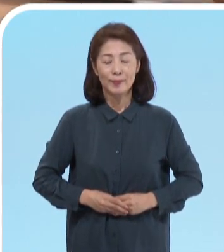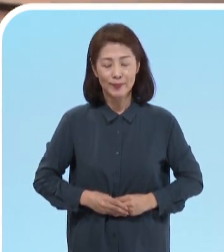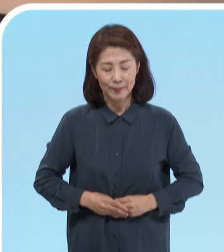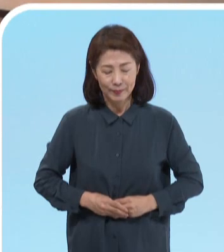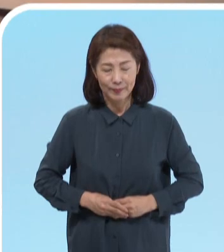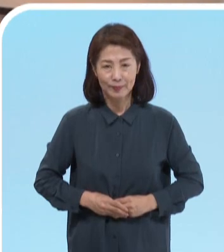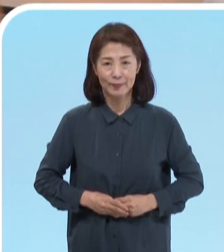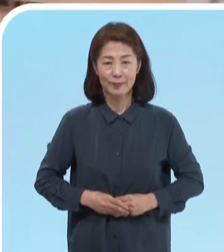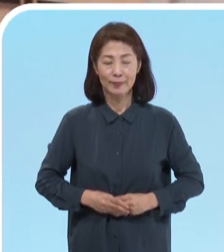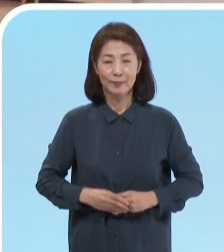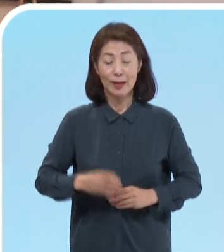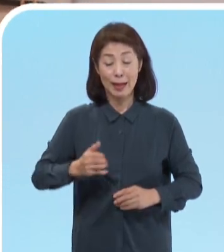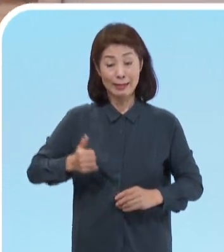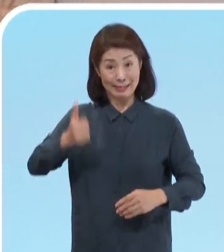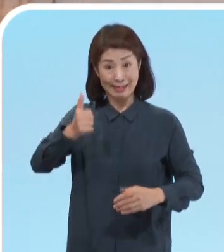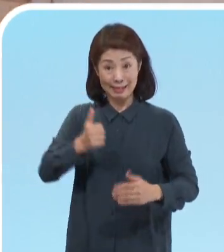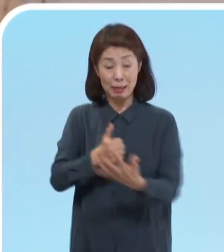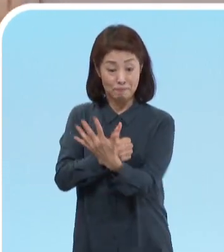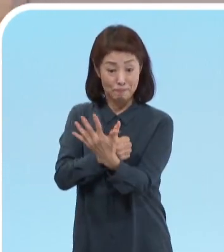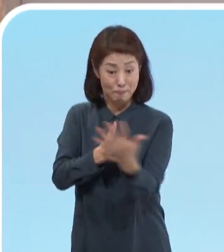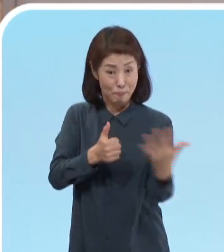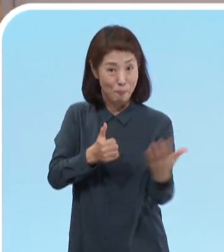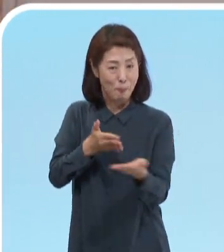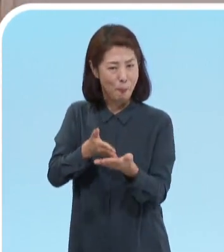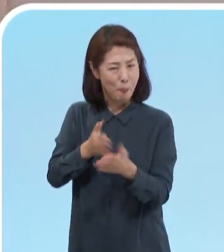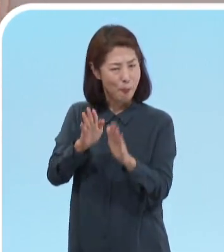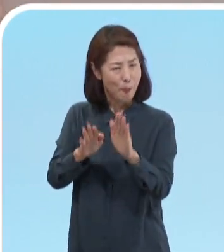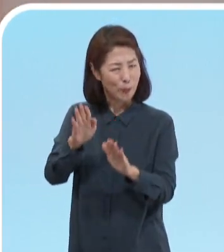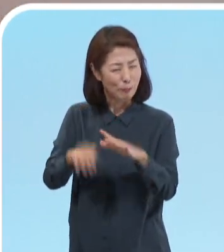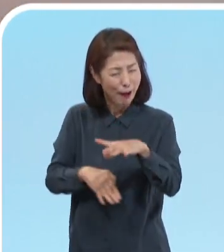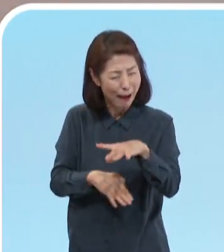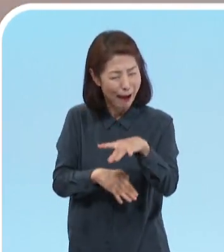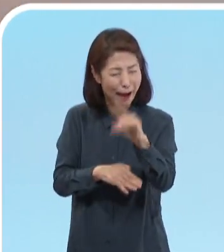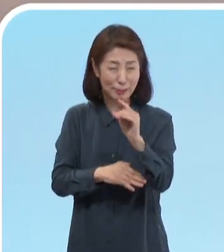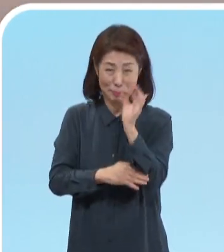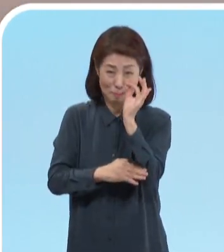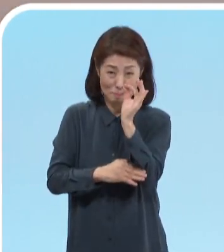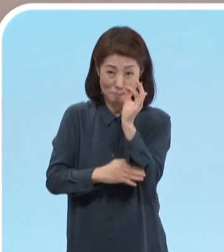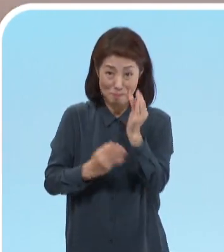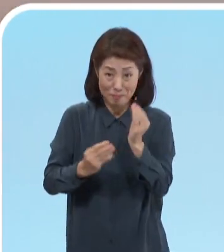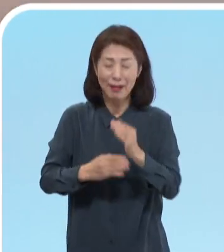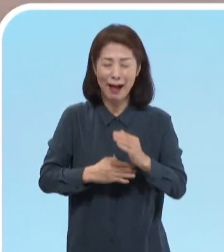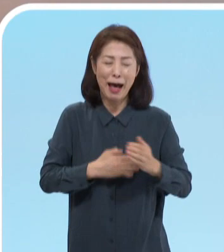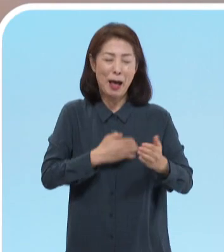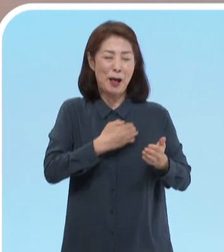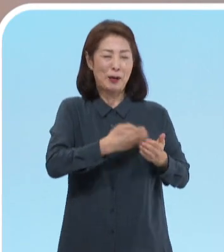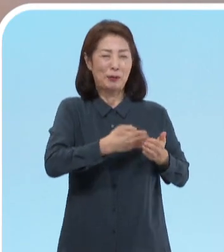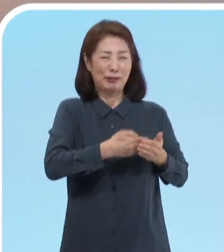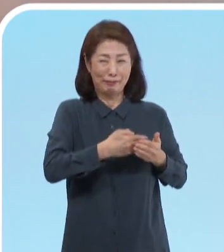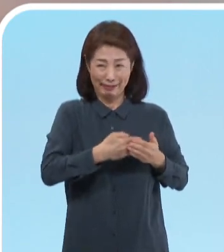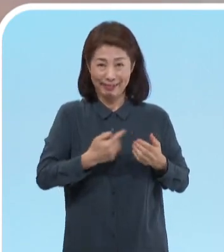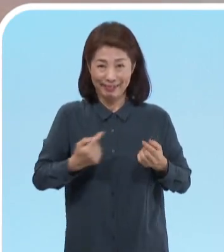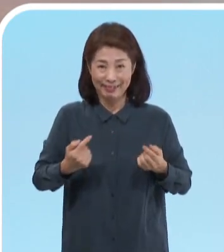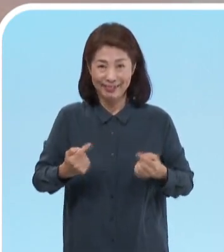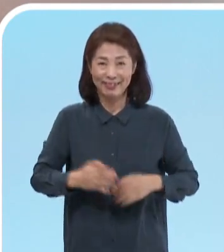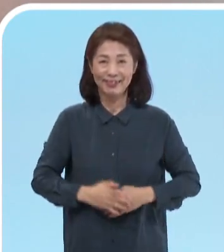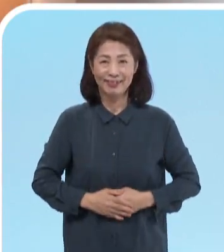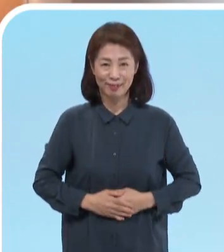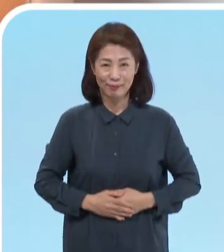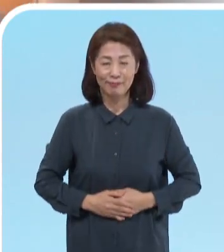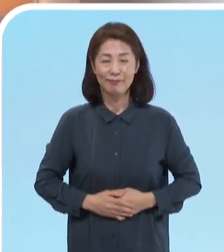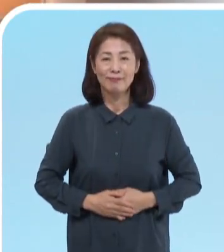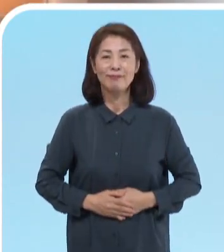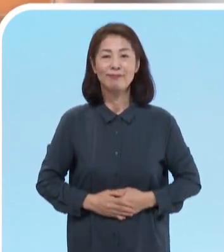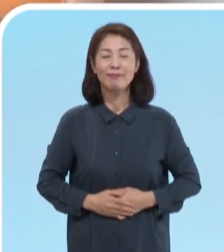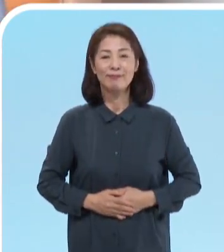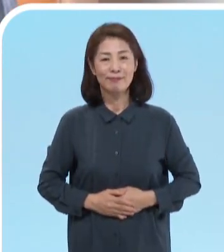いや、初めて知事の会見見ましたよ。ね、緊張感ありましたね、うん、 ちょっとこちらもドキドキしますね。 ドキドキしました、